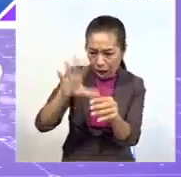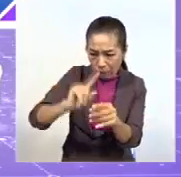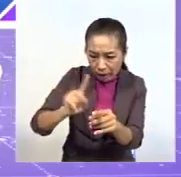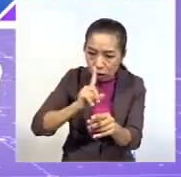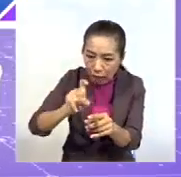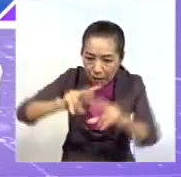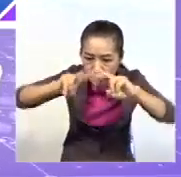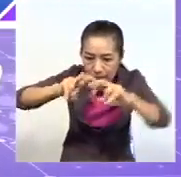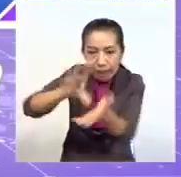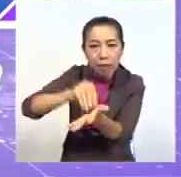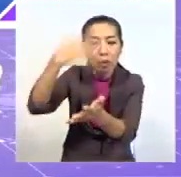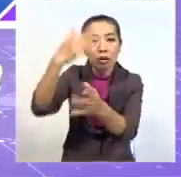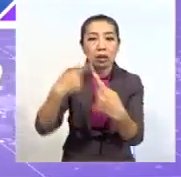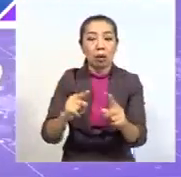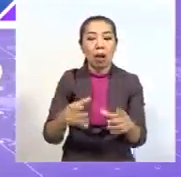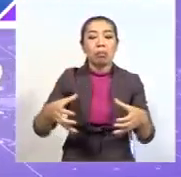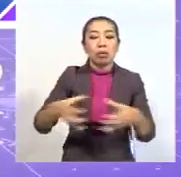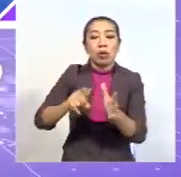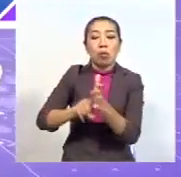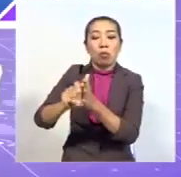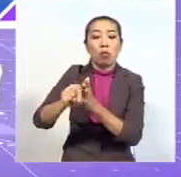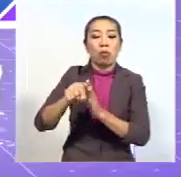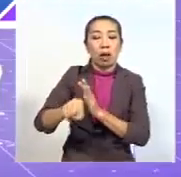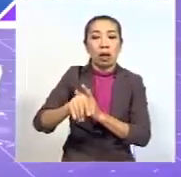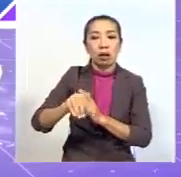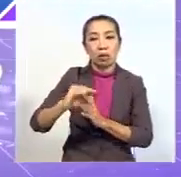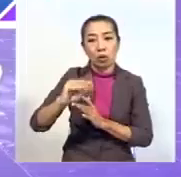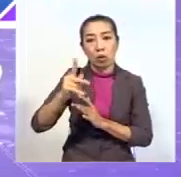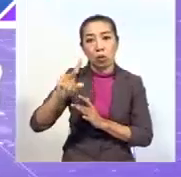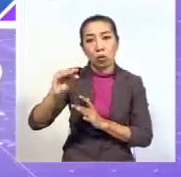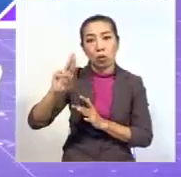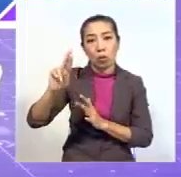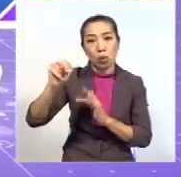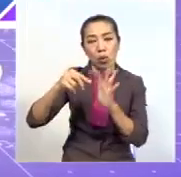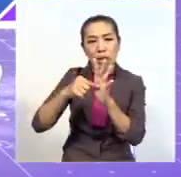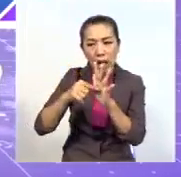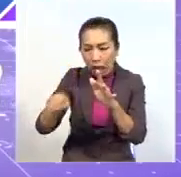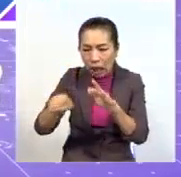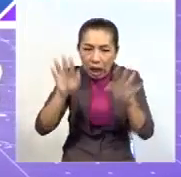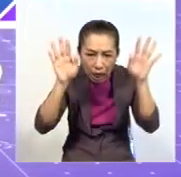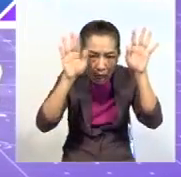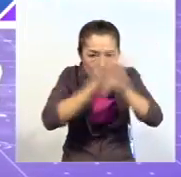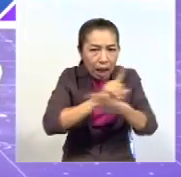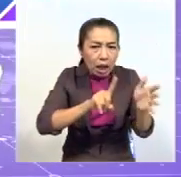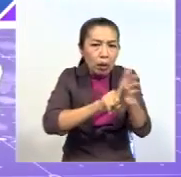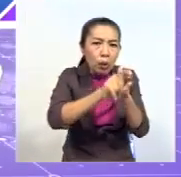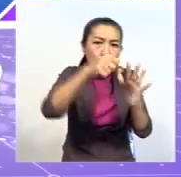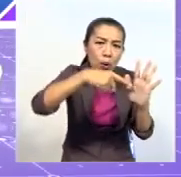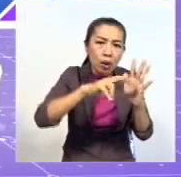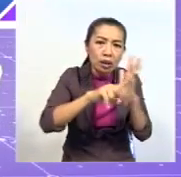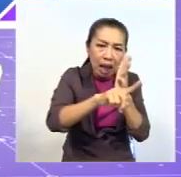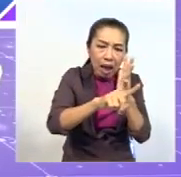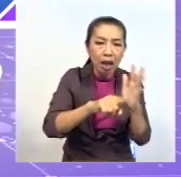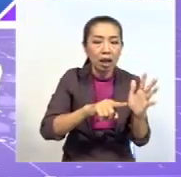รัสโคโรนานะครับแล้วก็มันมีลักษณะที่คล้ายคลึงกับเขาเรียกว่าตัวโรคที่เราเคยพบมาก่อนนะครับเช่นซาร์สเม